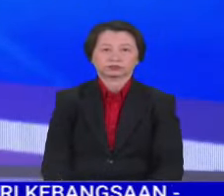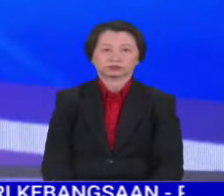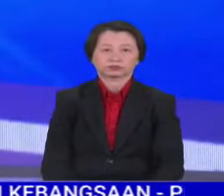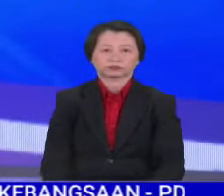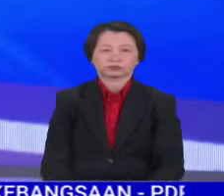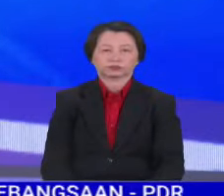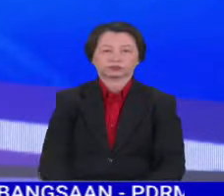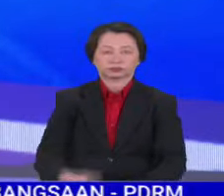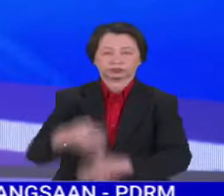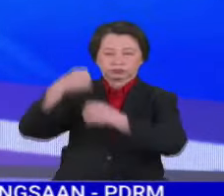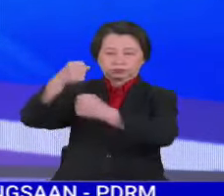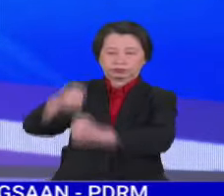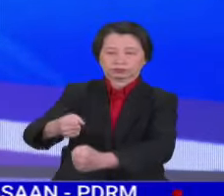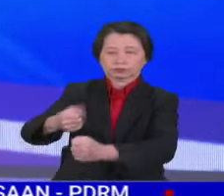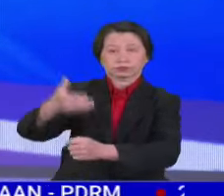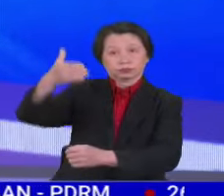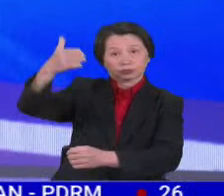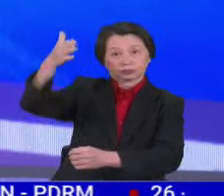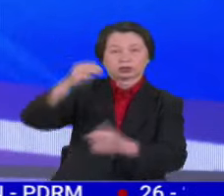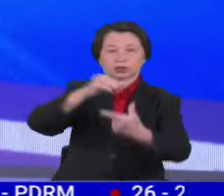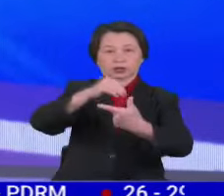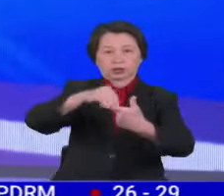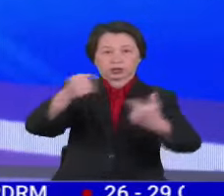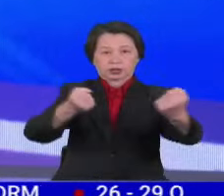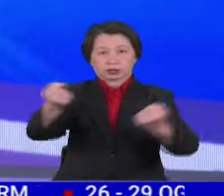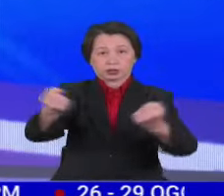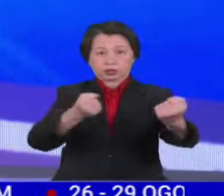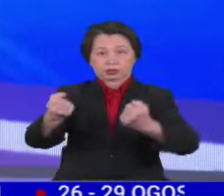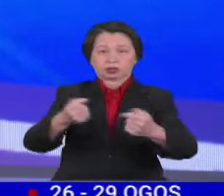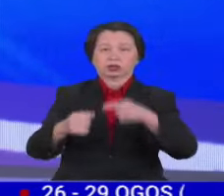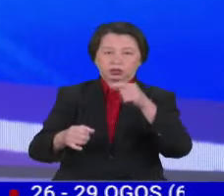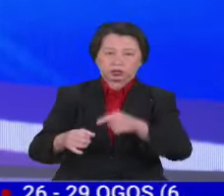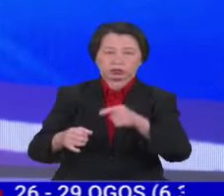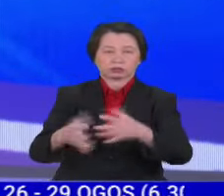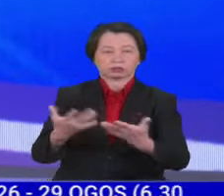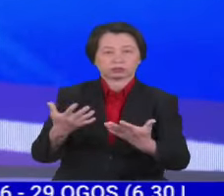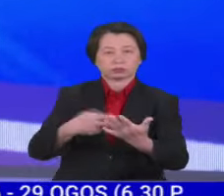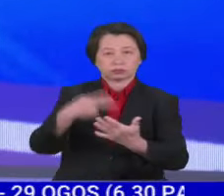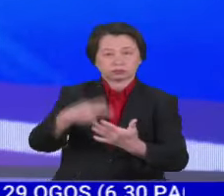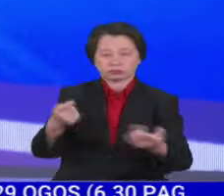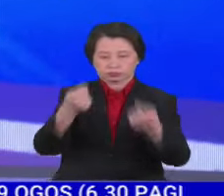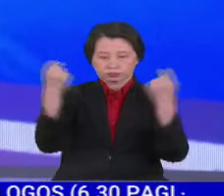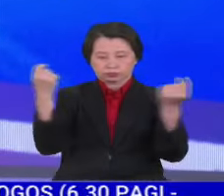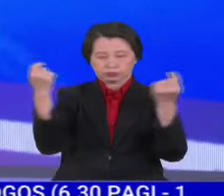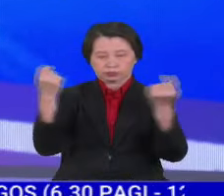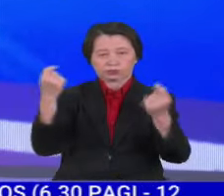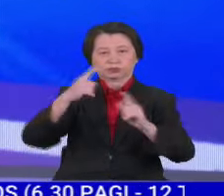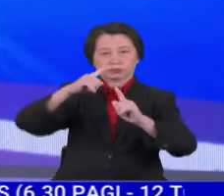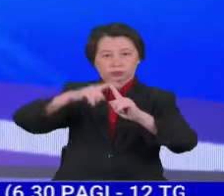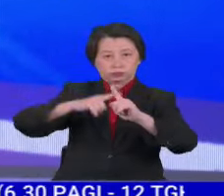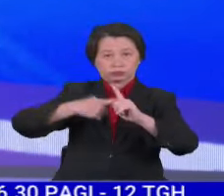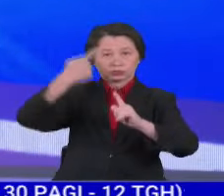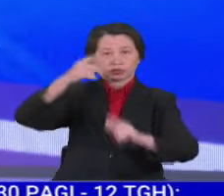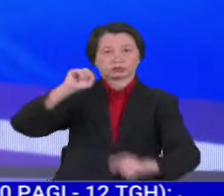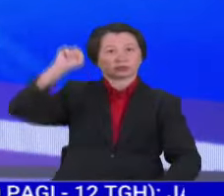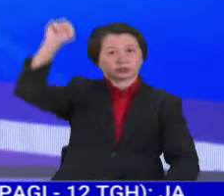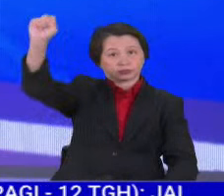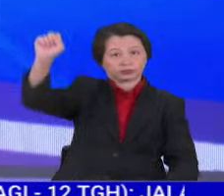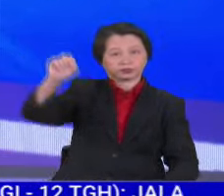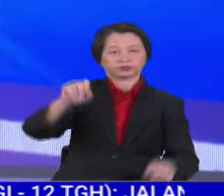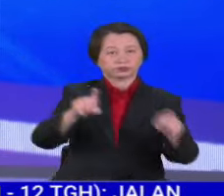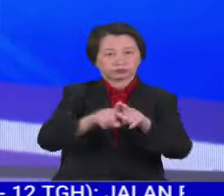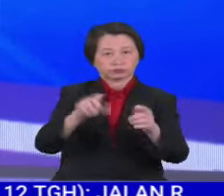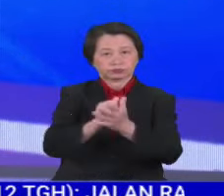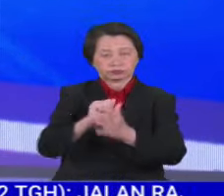Pemasangan bendera di premis atau kenderaan menjadi antara inisiatif meraihkan sambutan Bulan Kebangsaan. Selaras